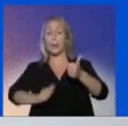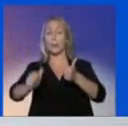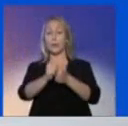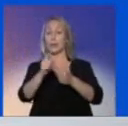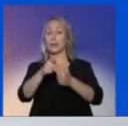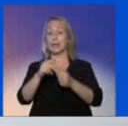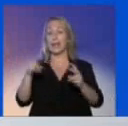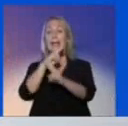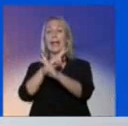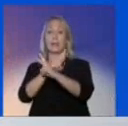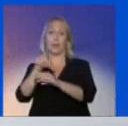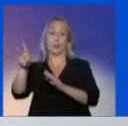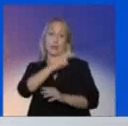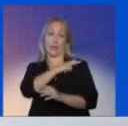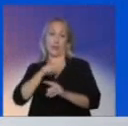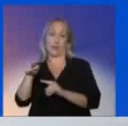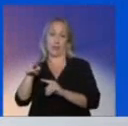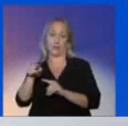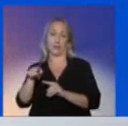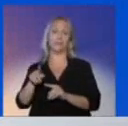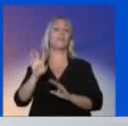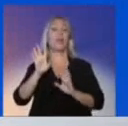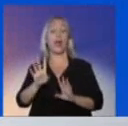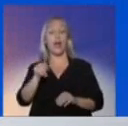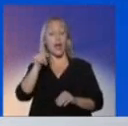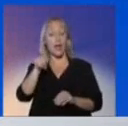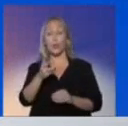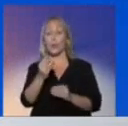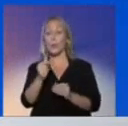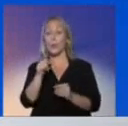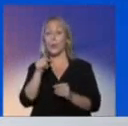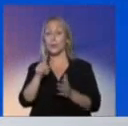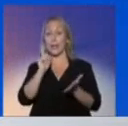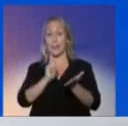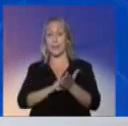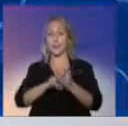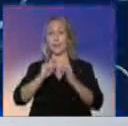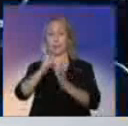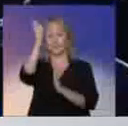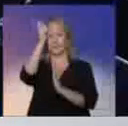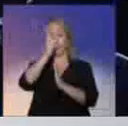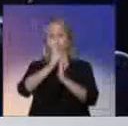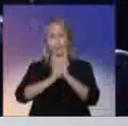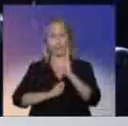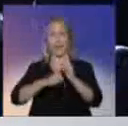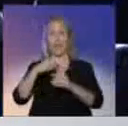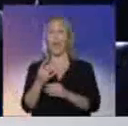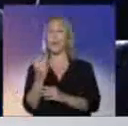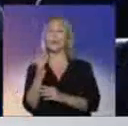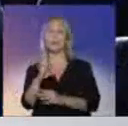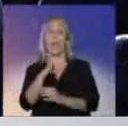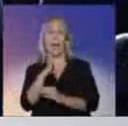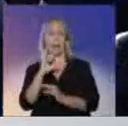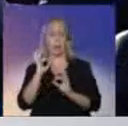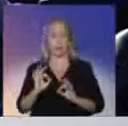καθηγητές. Αλλά για να μπορούμε να το κάνουμε αυτό, θα πρέπει να έχουμε καταρχάς μια πλήρη καταγραφή του ανθρώπινου δυναμικού της εκπαίδευσης, να δούμε